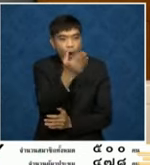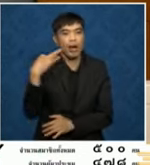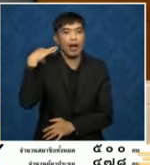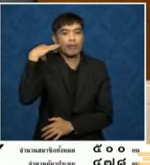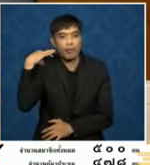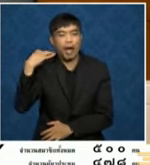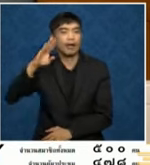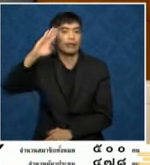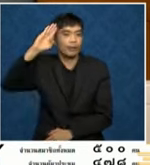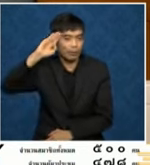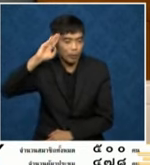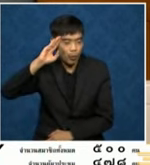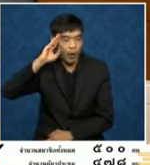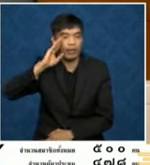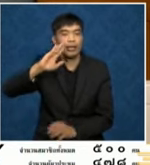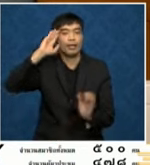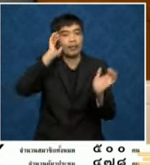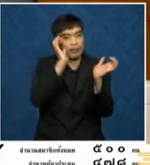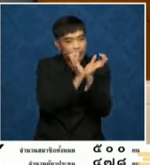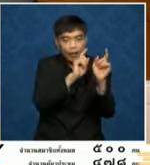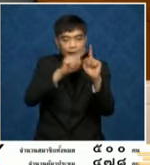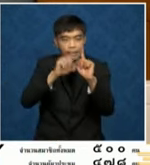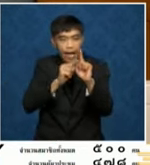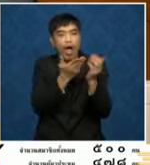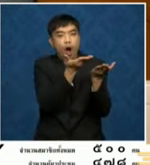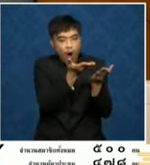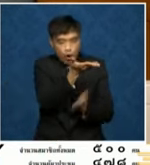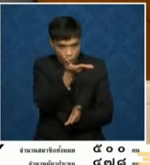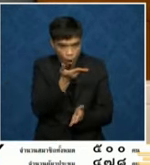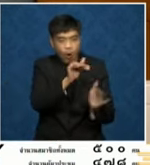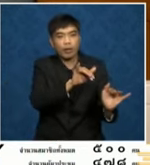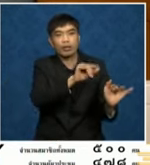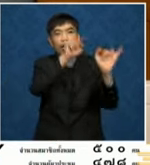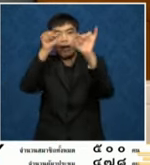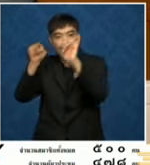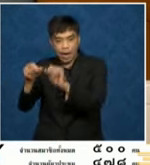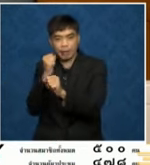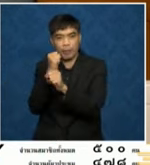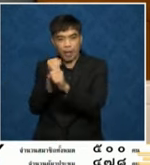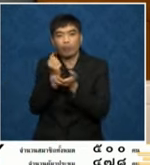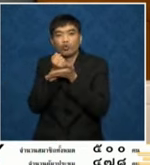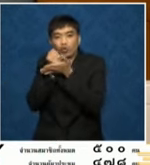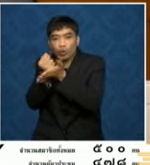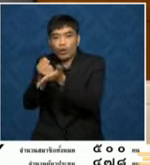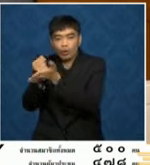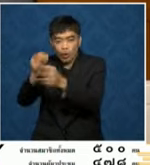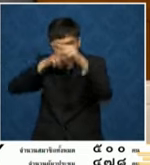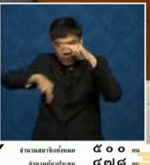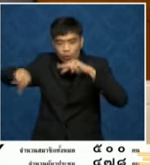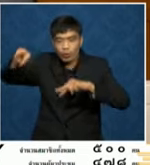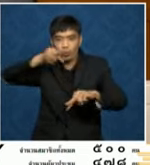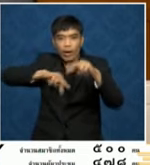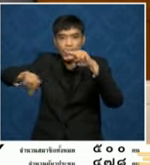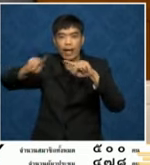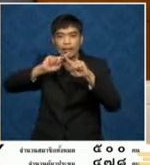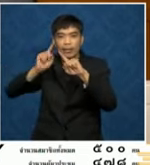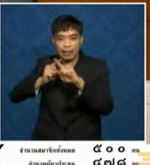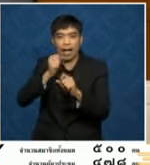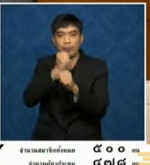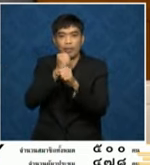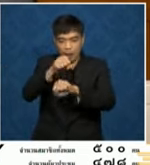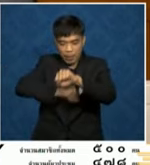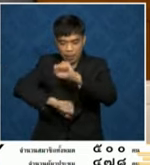มัครรักษาดินแดนซึ่งกำลังพลที่มาช่วยงานปฏิบัติงานในลักษณะของการปฏิบัติราชการในภาคสนามตามแ